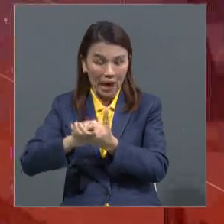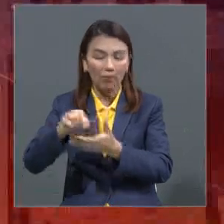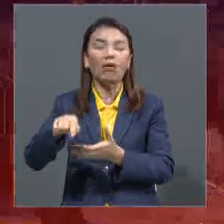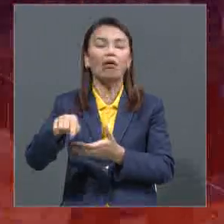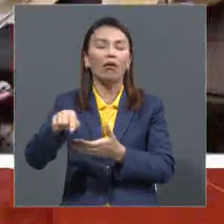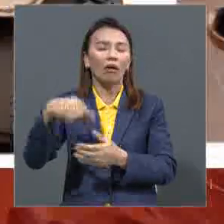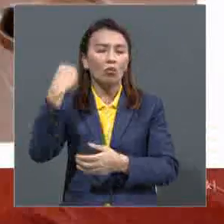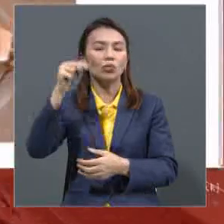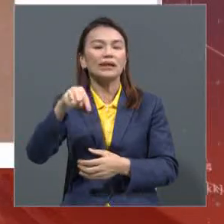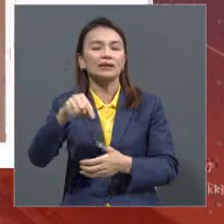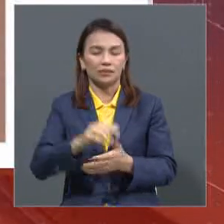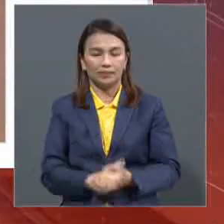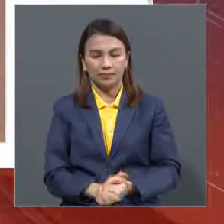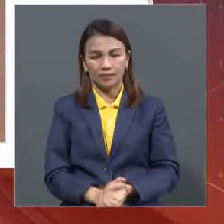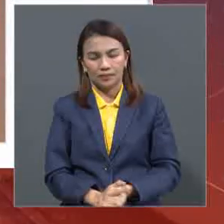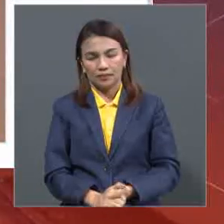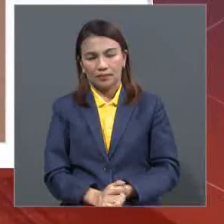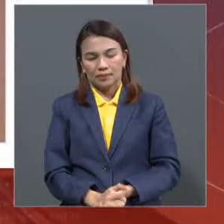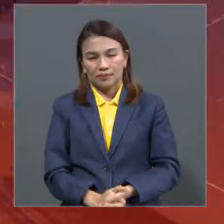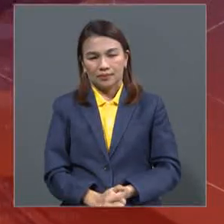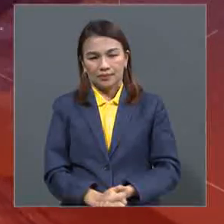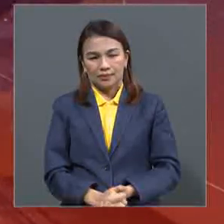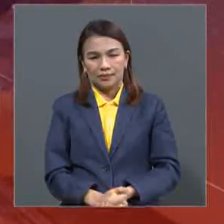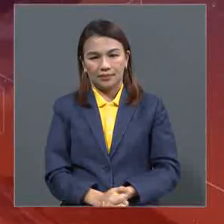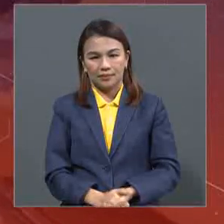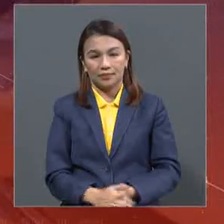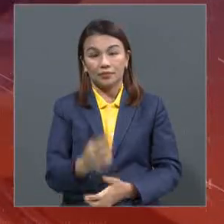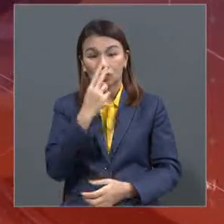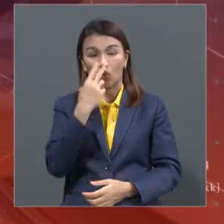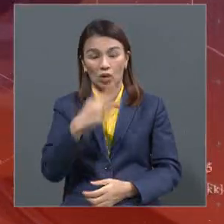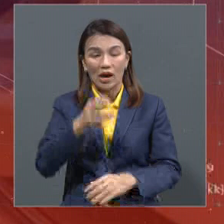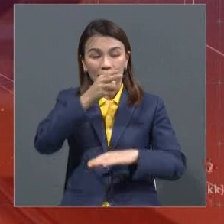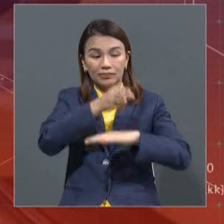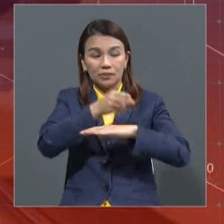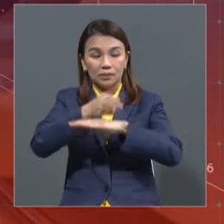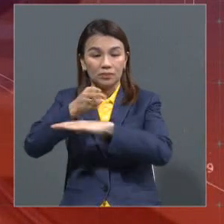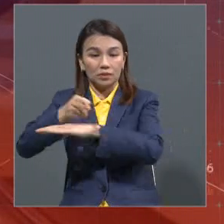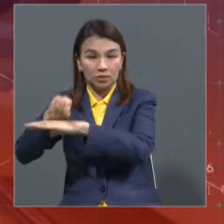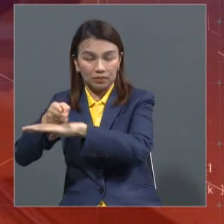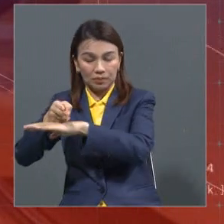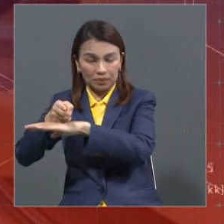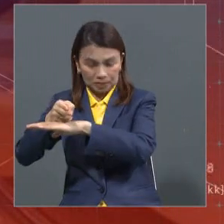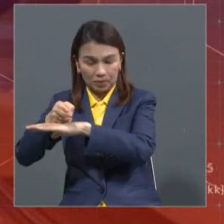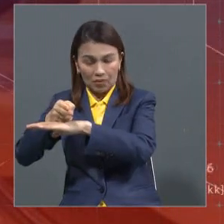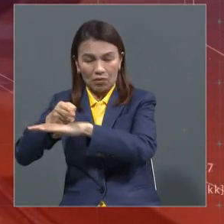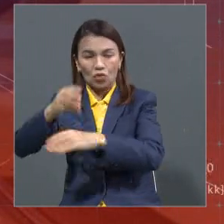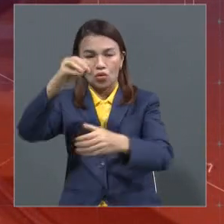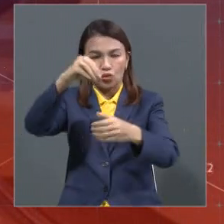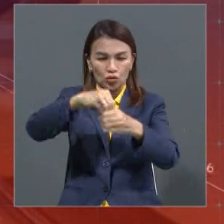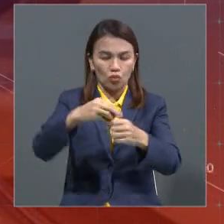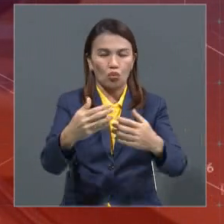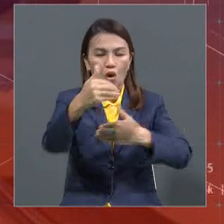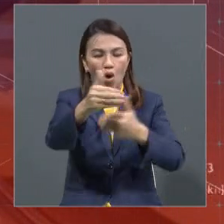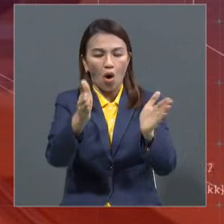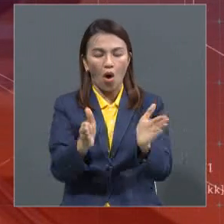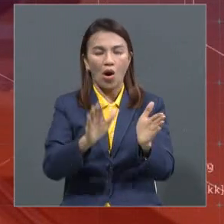หน้ามีการตรอบการจกล้องวปิดพบว่าทั้งคนนะคะก่อนหน้านี้มารวมตัวกันที่ห้องหมาย